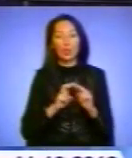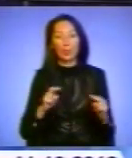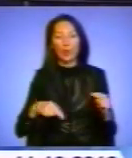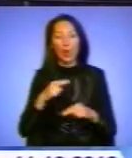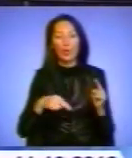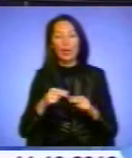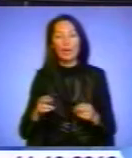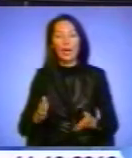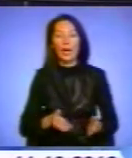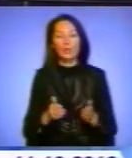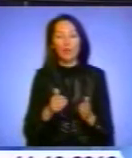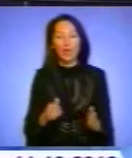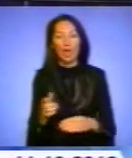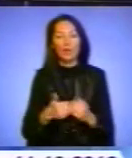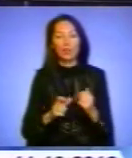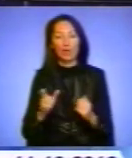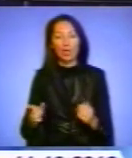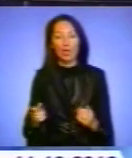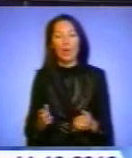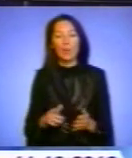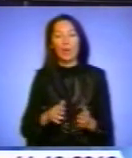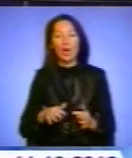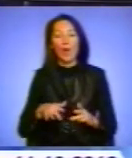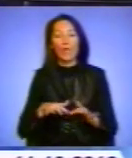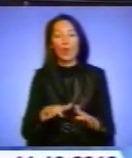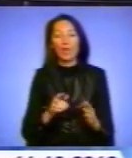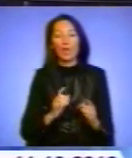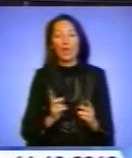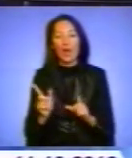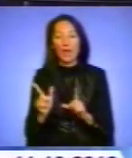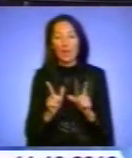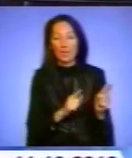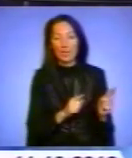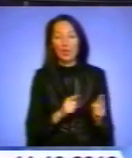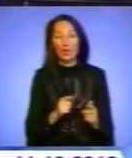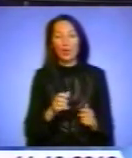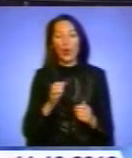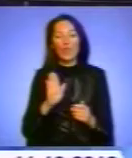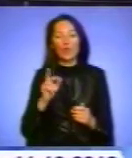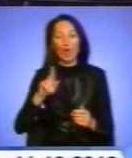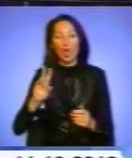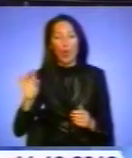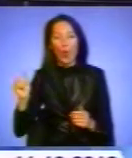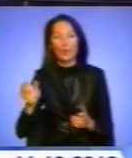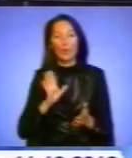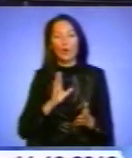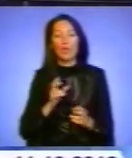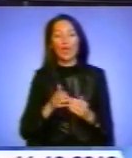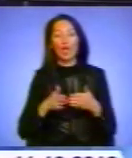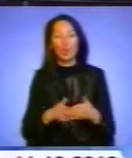автошляхи Херсонщини. В ході візиту Віктор Янукович побував на суднобудівному заводі. Там президент ознайомився з ходом